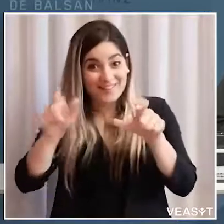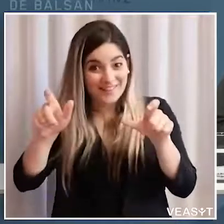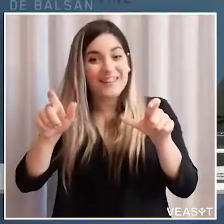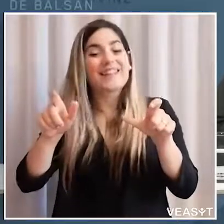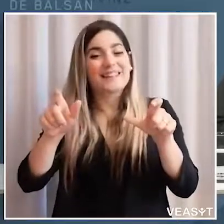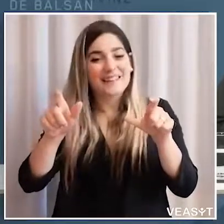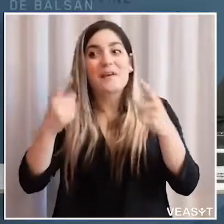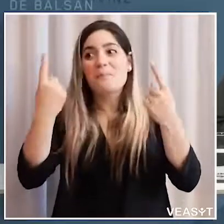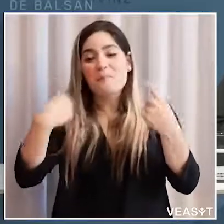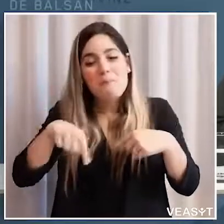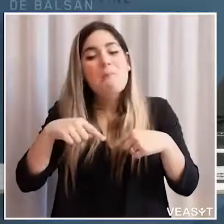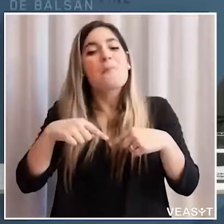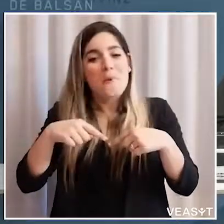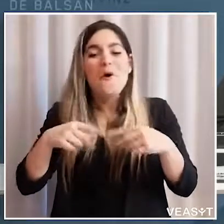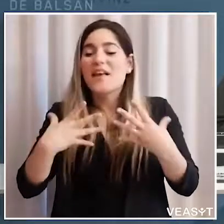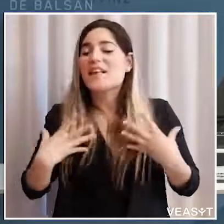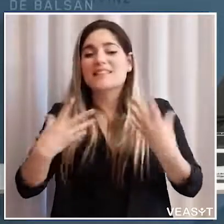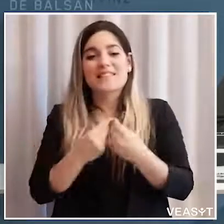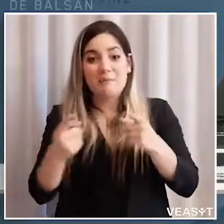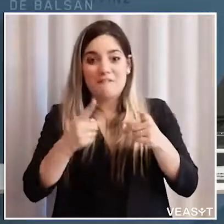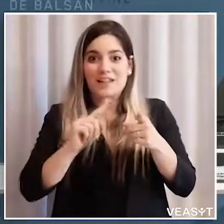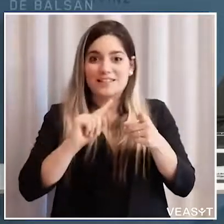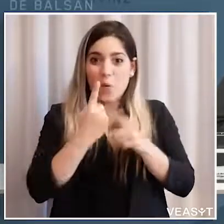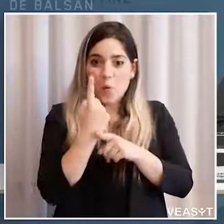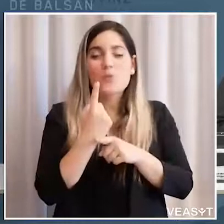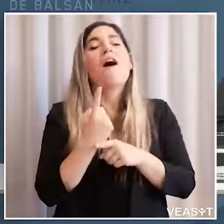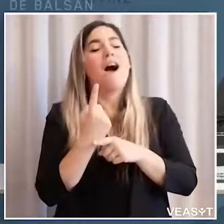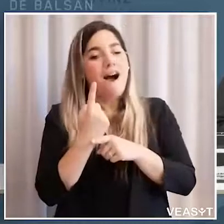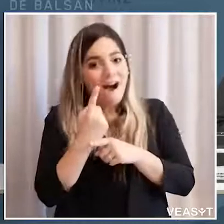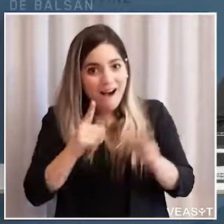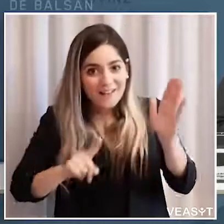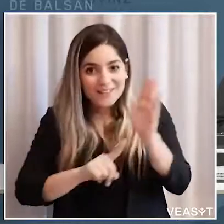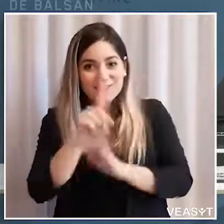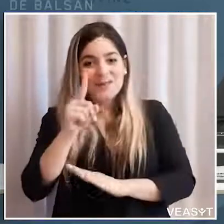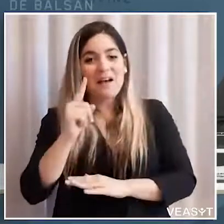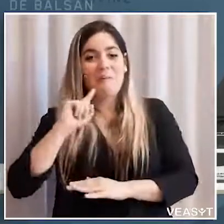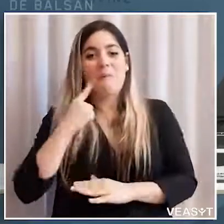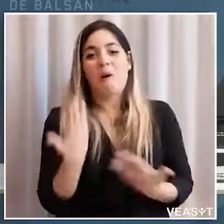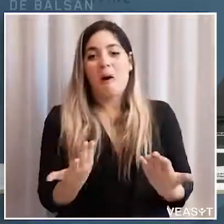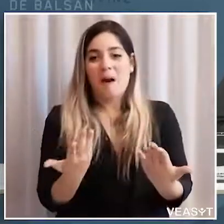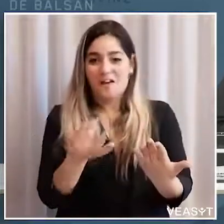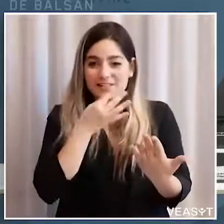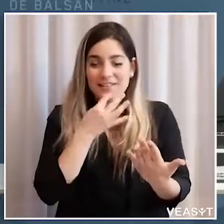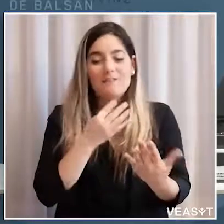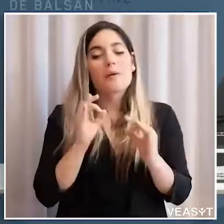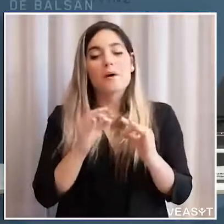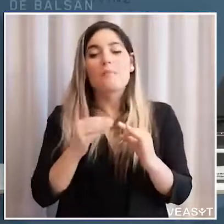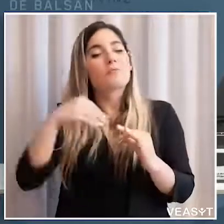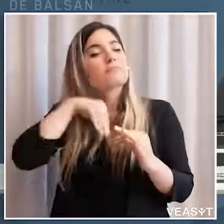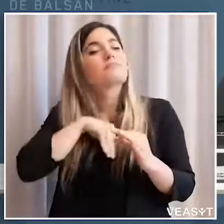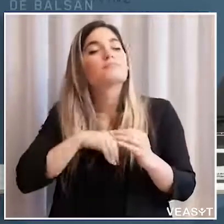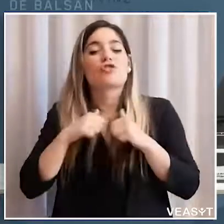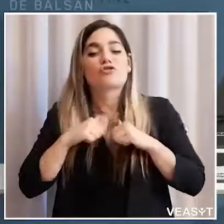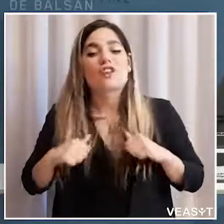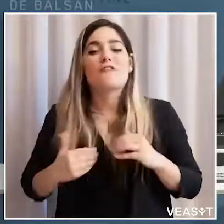cittadini per quello che siamo riusciti tutte assieme a fare nella fase 1 i risultati ci dimostrano che c'è stato grande e